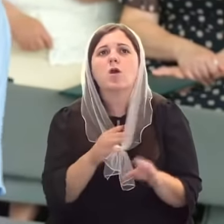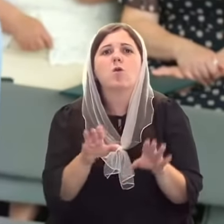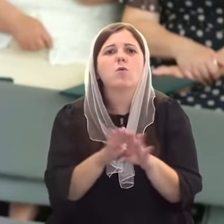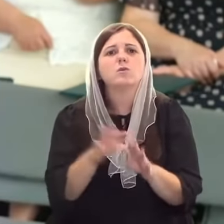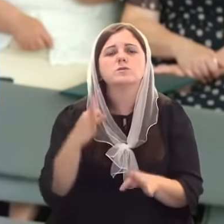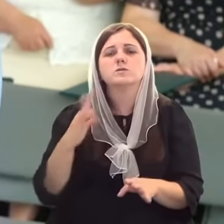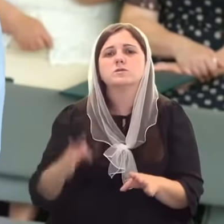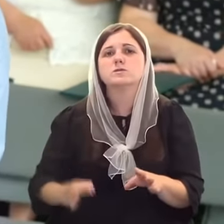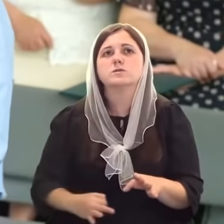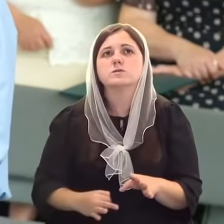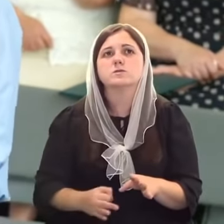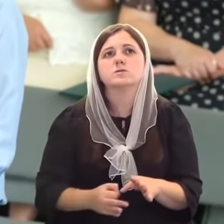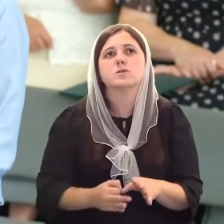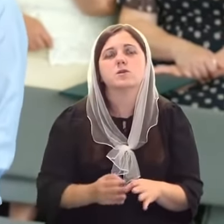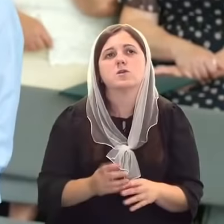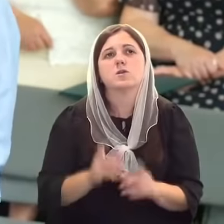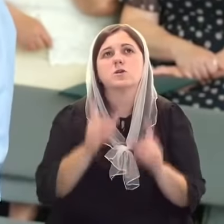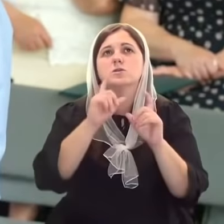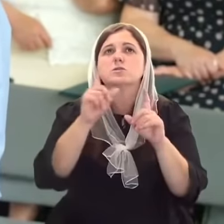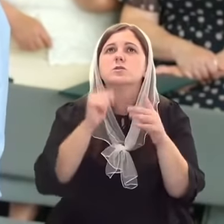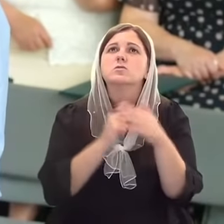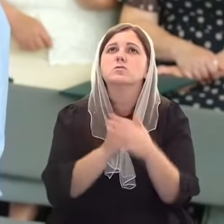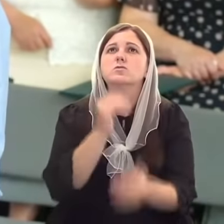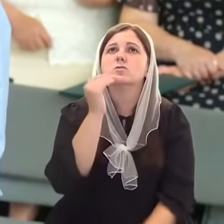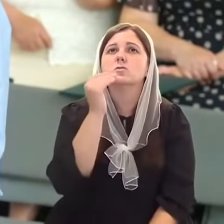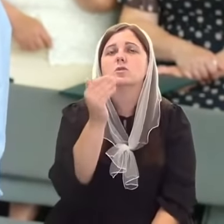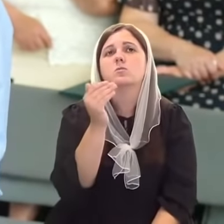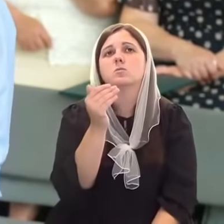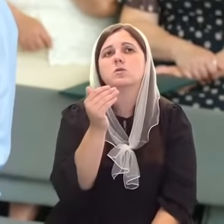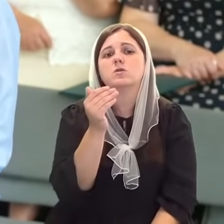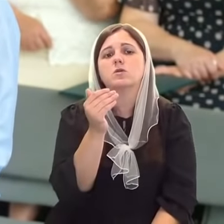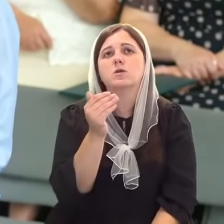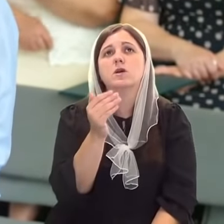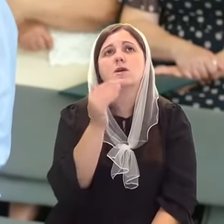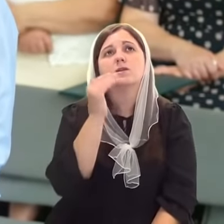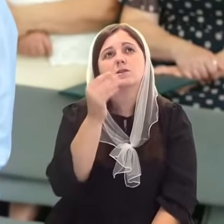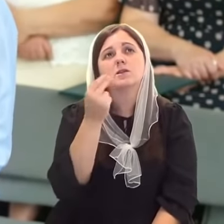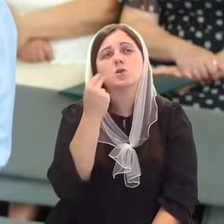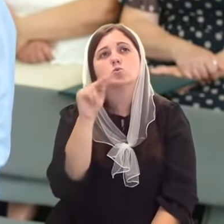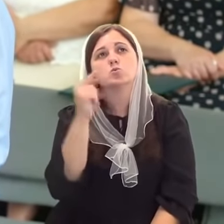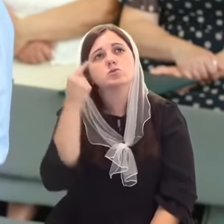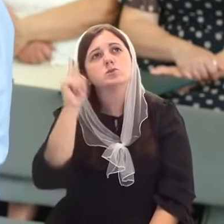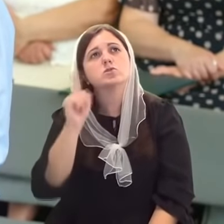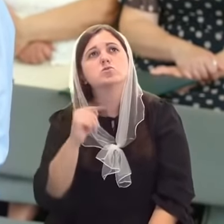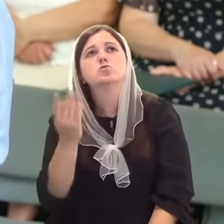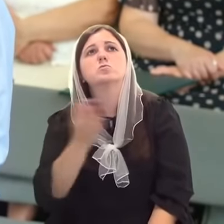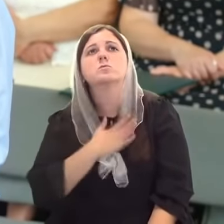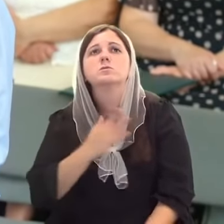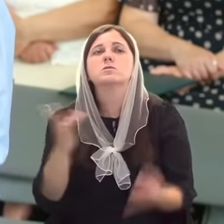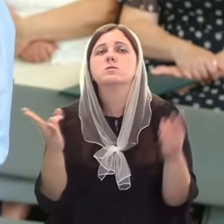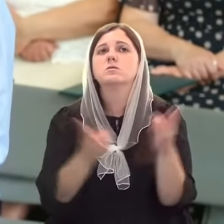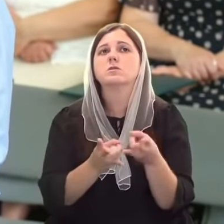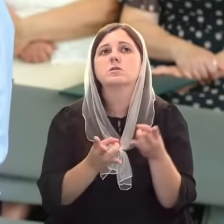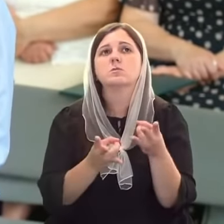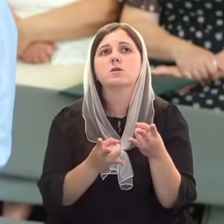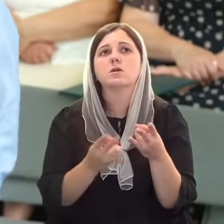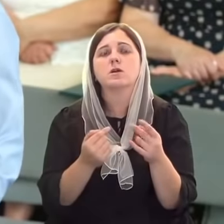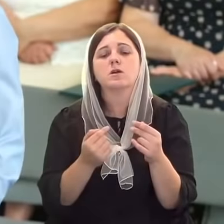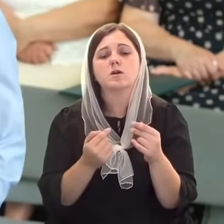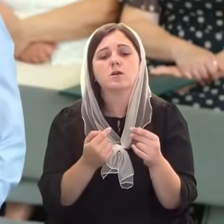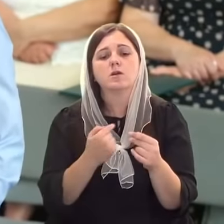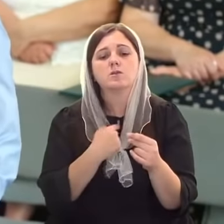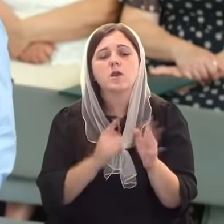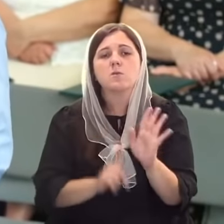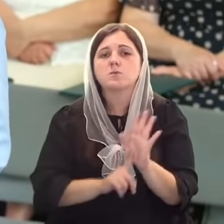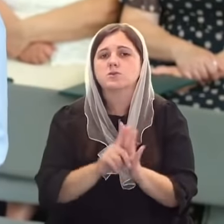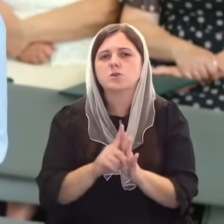сын повысил голос на тебя, Отца. Ты лучше знаешь, что для меня нужно». Я